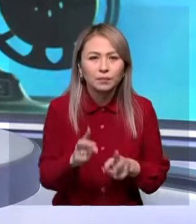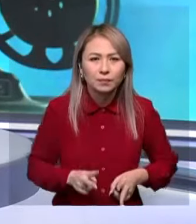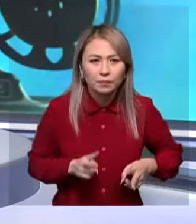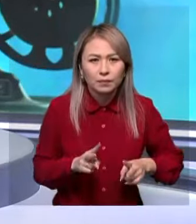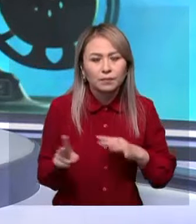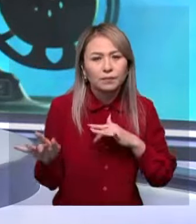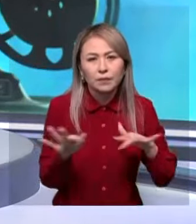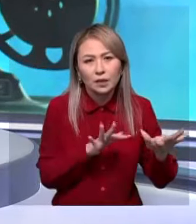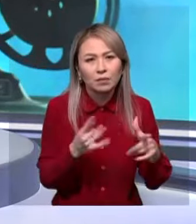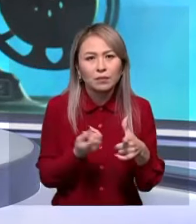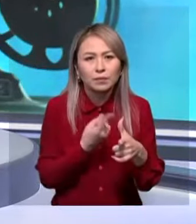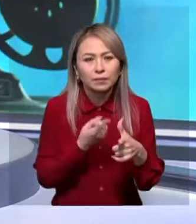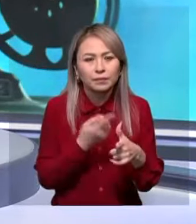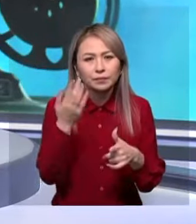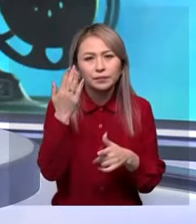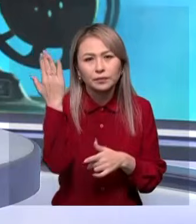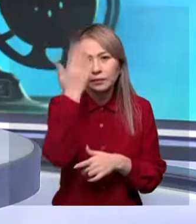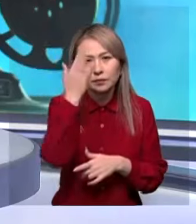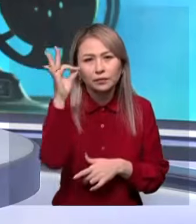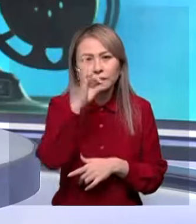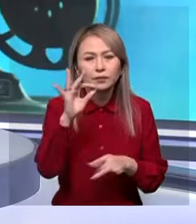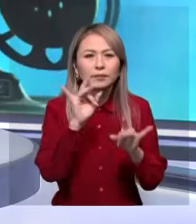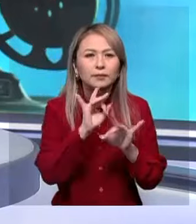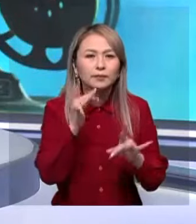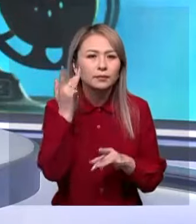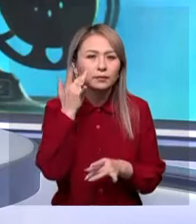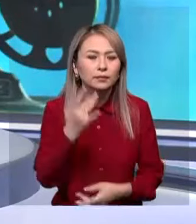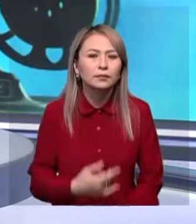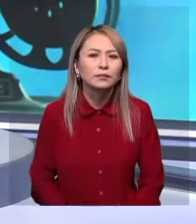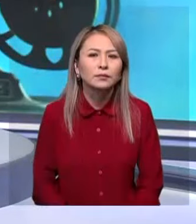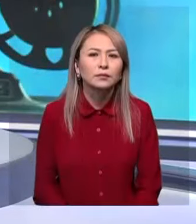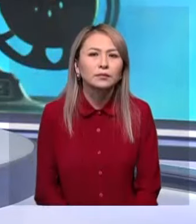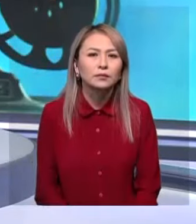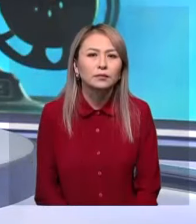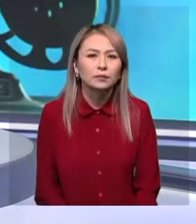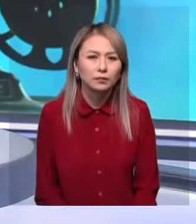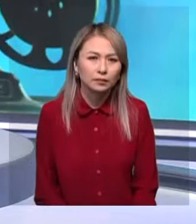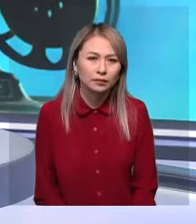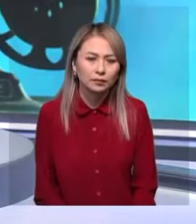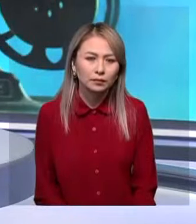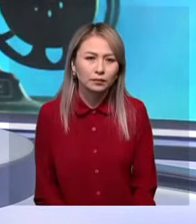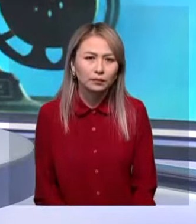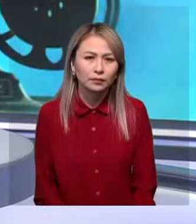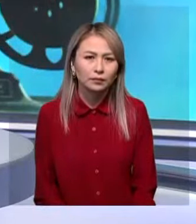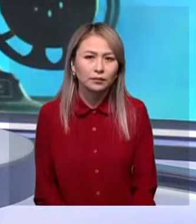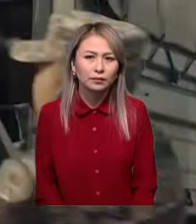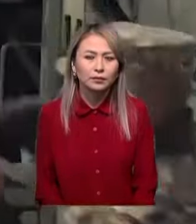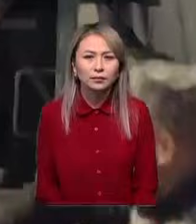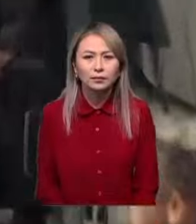қылмыспен пара-пар әрекетке барған ана телехикая барысында түрлі қиындықтарға тап болады.